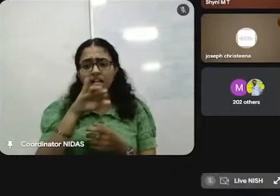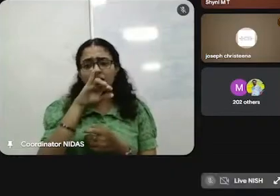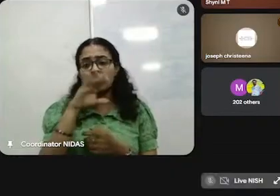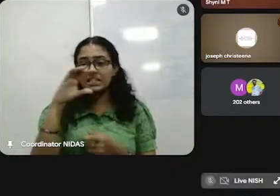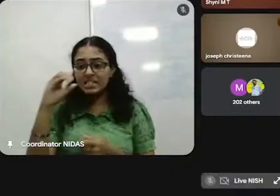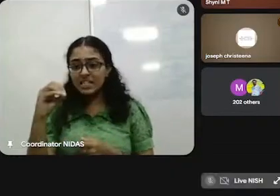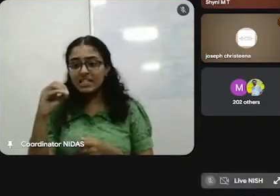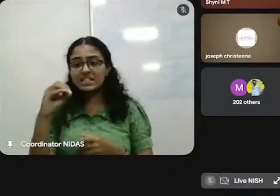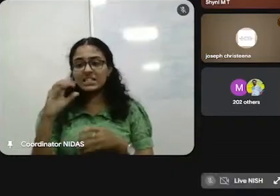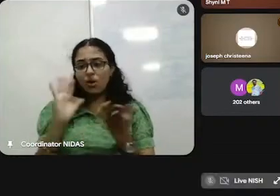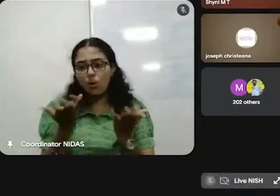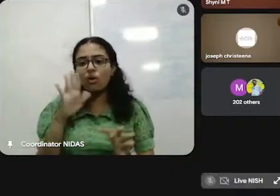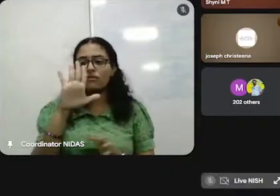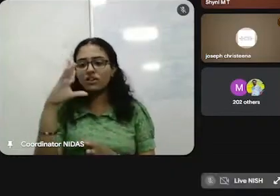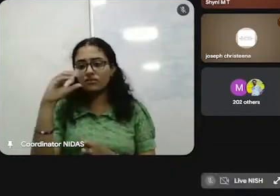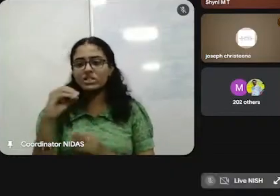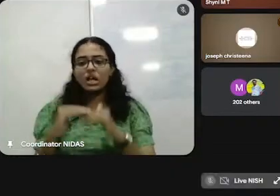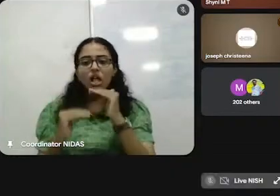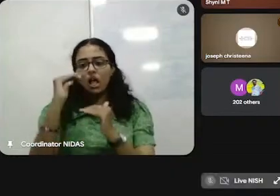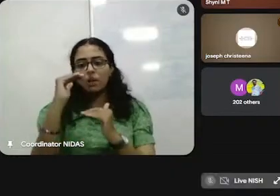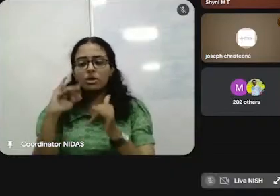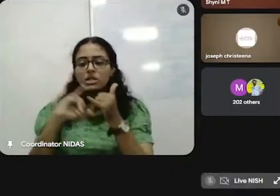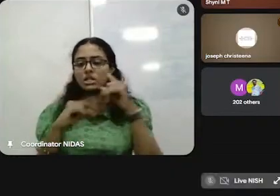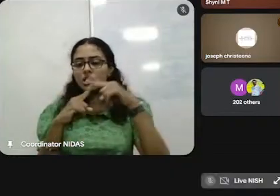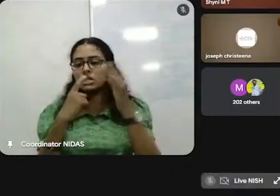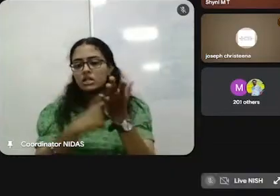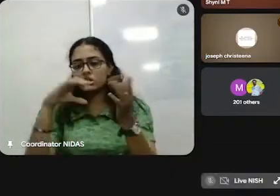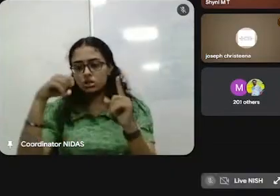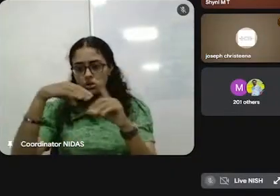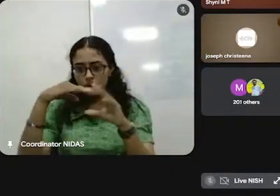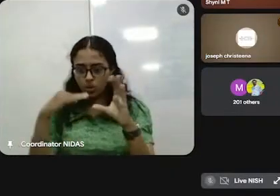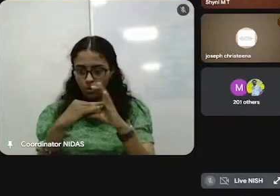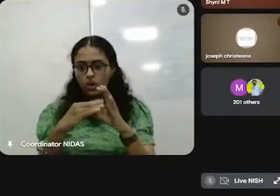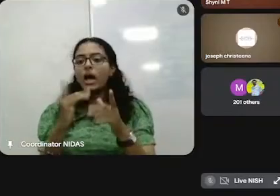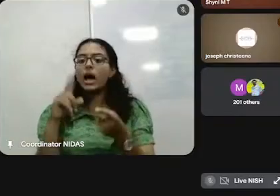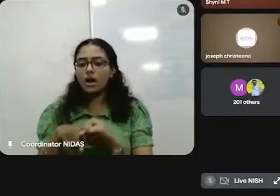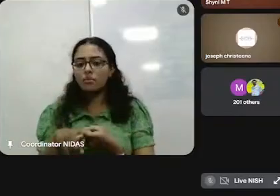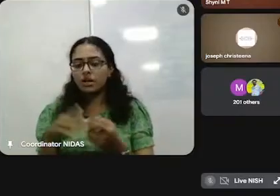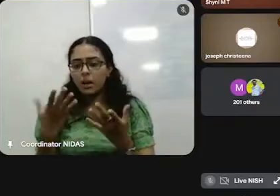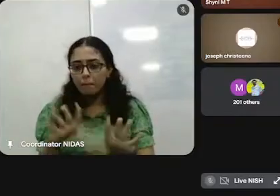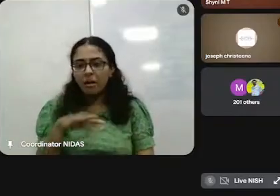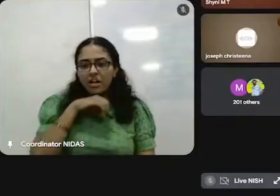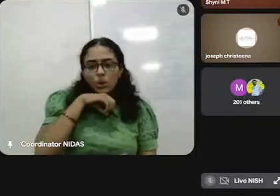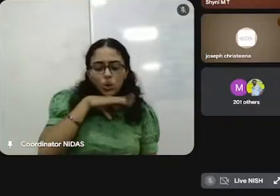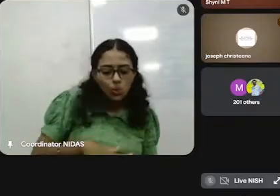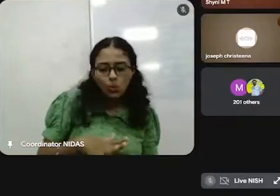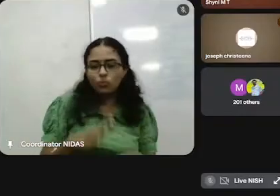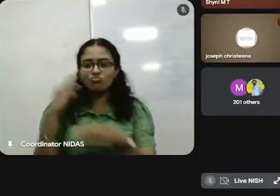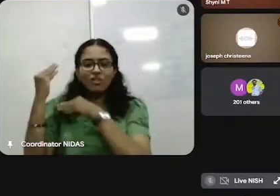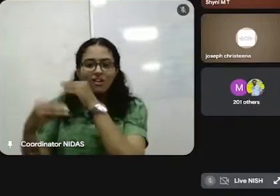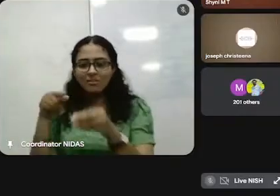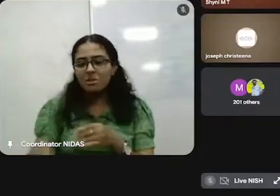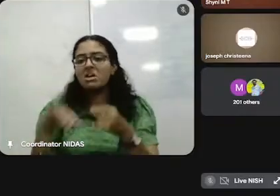60 എബവ് അല്ലെങ്കിൽ 50 എബവ് ഉള്ള ആൾക്കാർക്കാണ് കൂടുതലും സ്ട്രോക്ക് വന്നിരിക്കുന്നത്. പക്ഷെ ഇപ്പോഴത്തെ യങ് ജനറേഷനും ചിലപ്പോൾ സ്ട്രോക്ക്